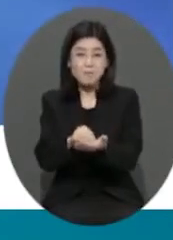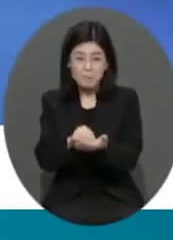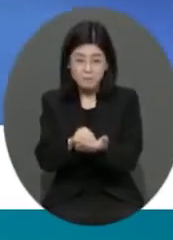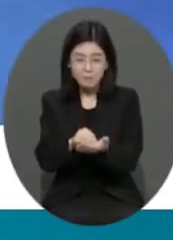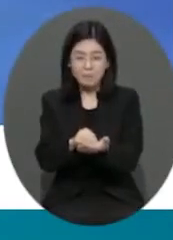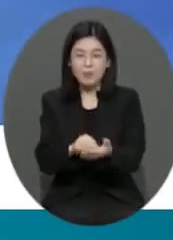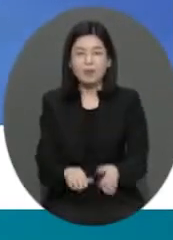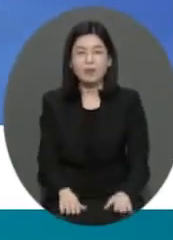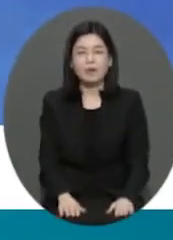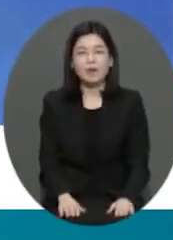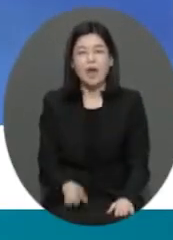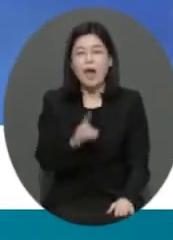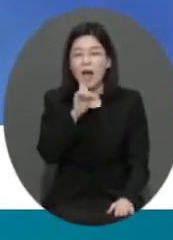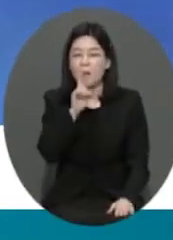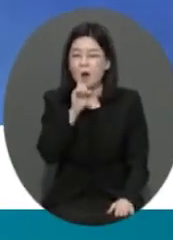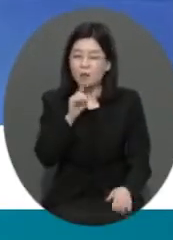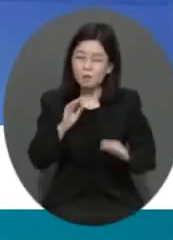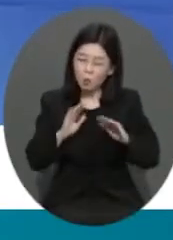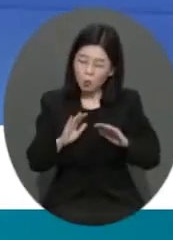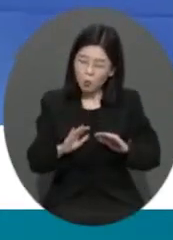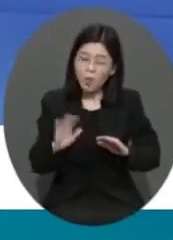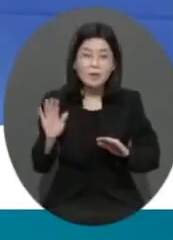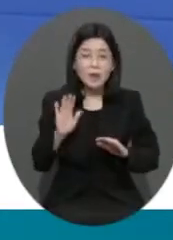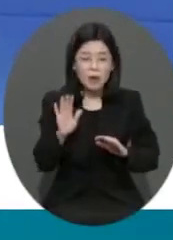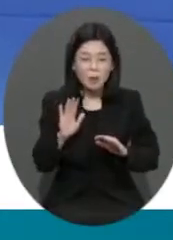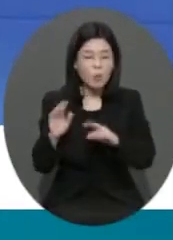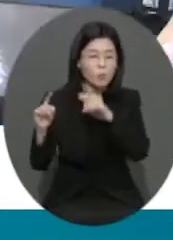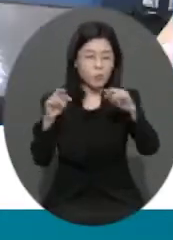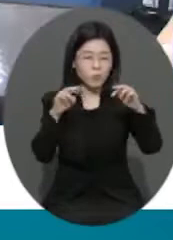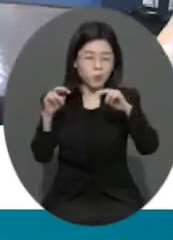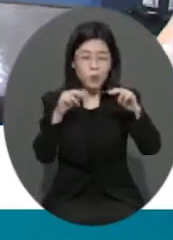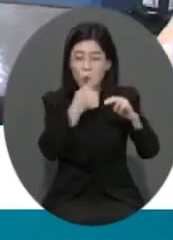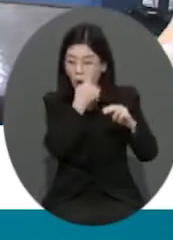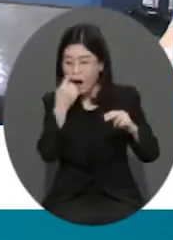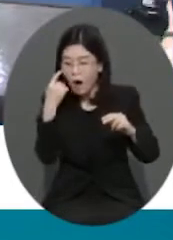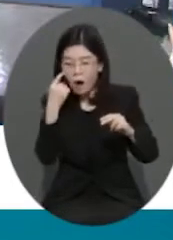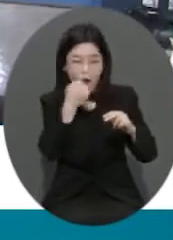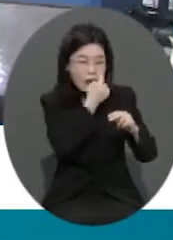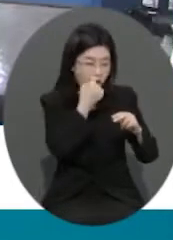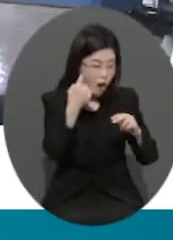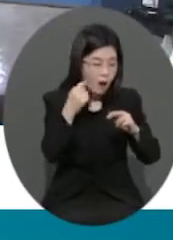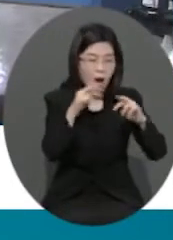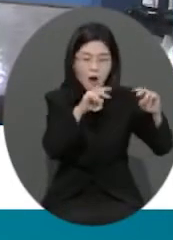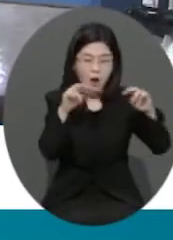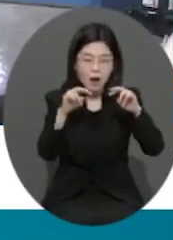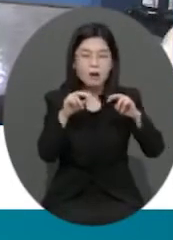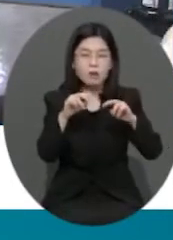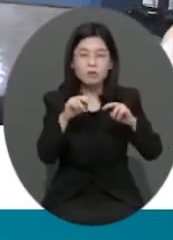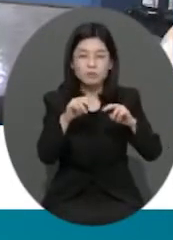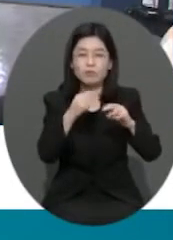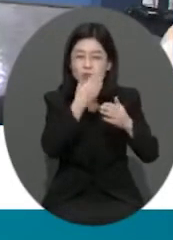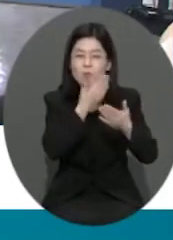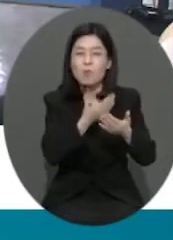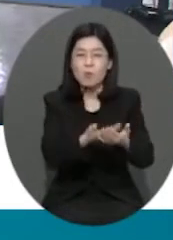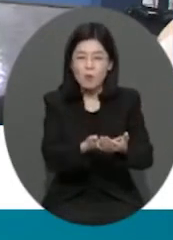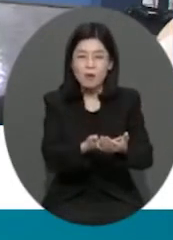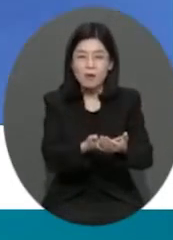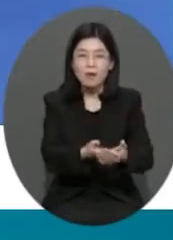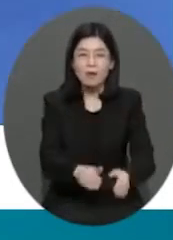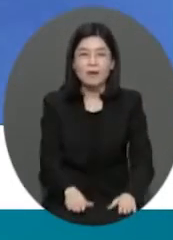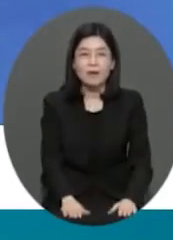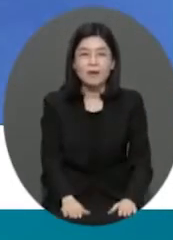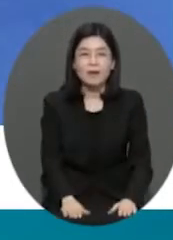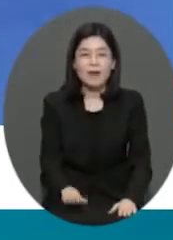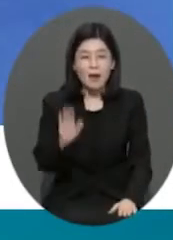상호 검증을 하는 성 건 반드시 해야 된다 라는 입장을 가지고 있고 이 자체가 본선에 진출 하시는 분에게는 백신이 될